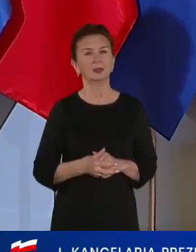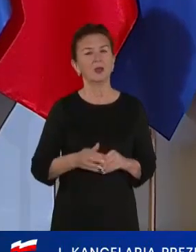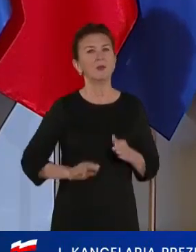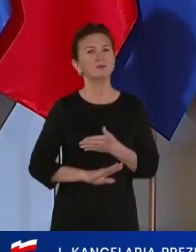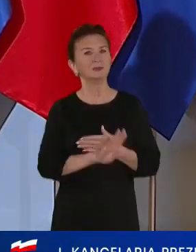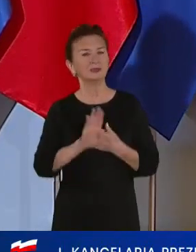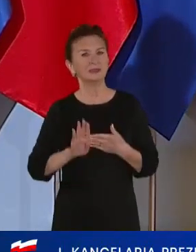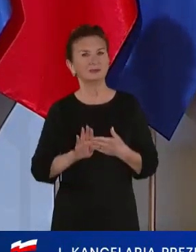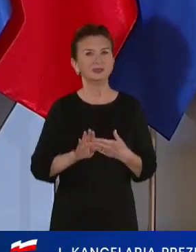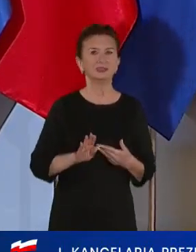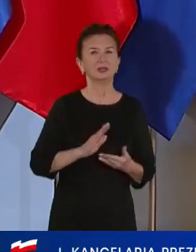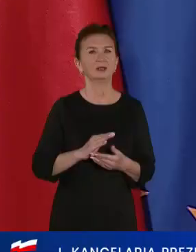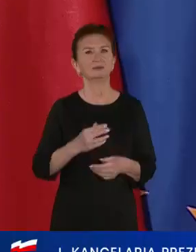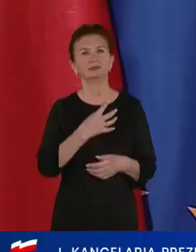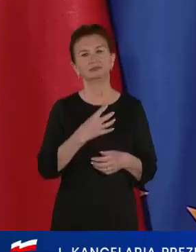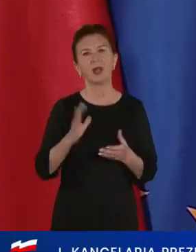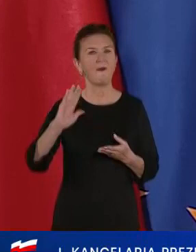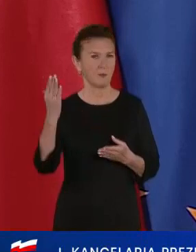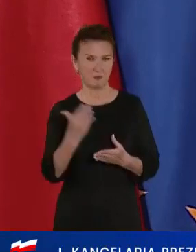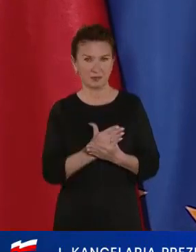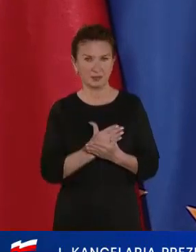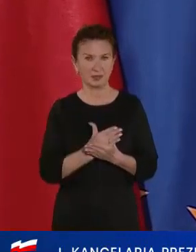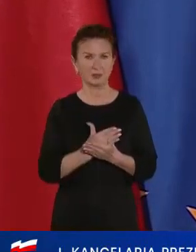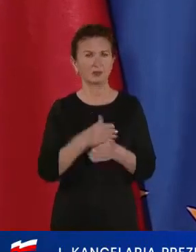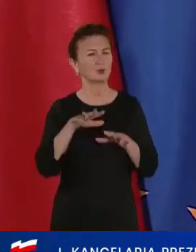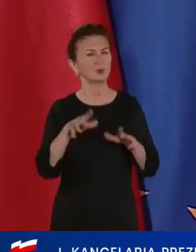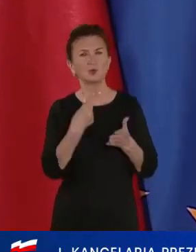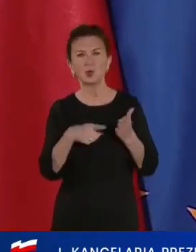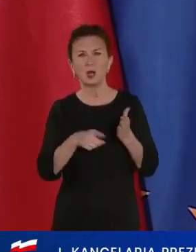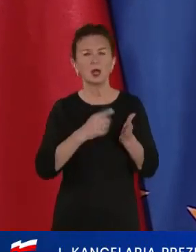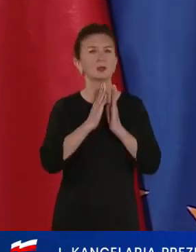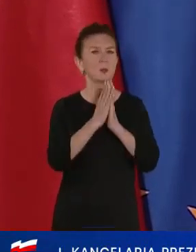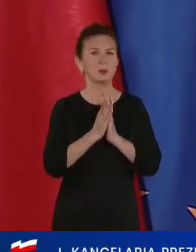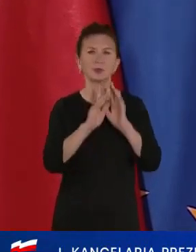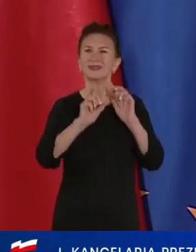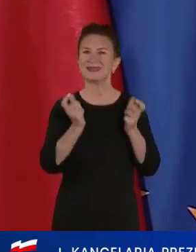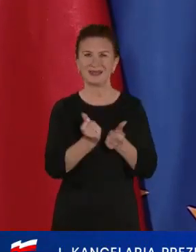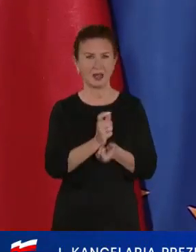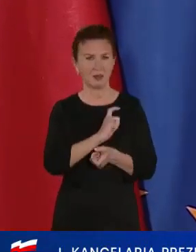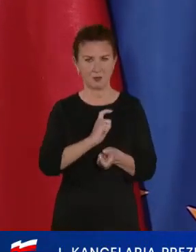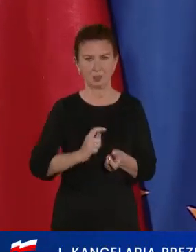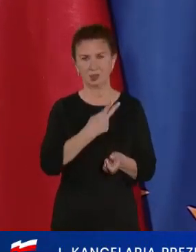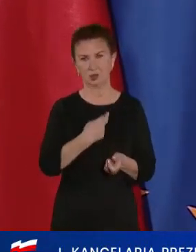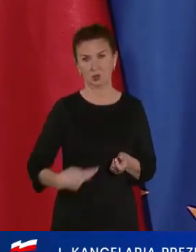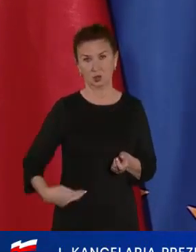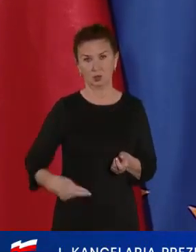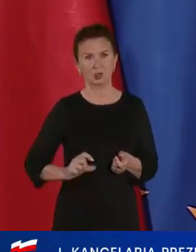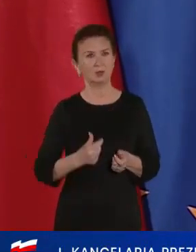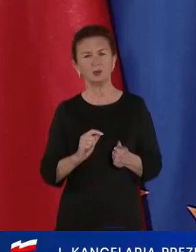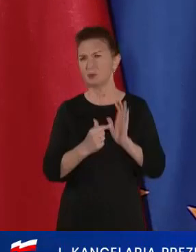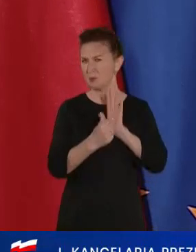przedstawiciele środowisk biznesowych wielokrotnie apelowali do pana premiera, do mnie, do całego rządu, abyśmy przedstawili